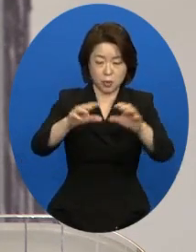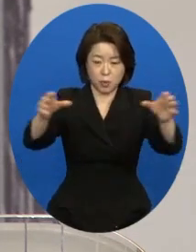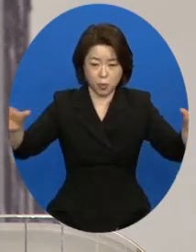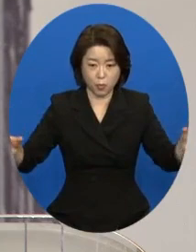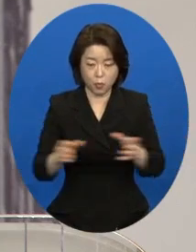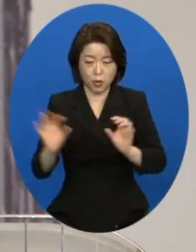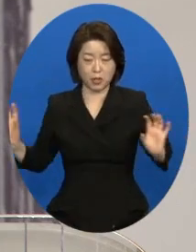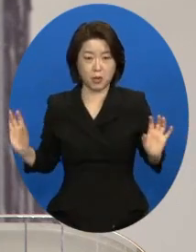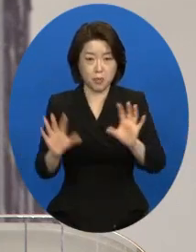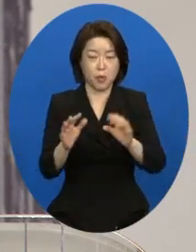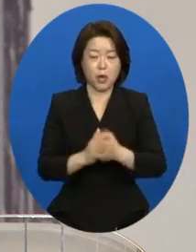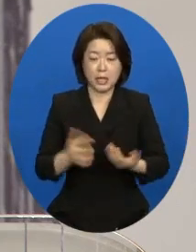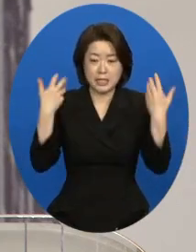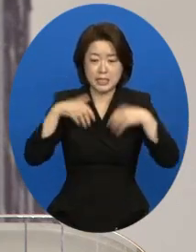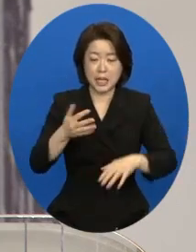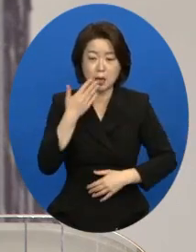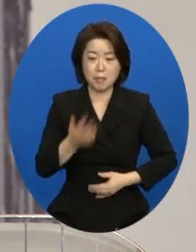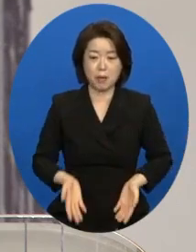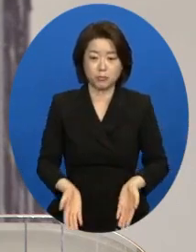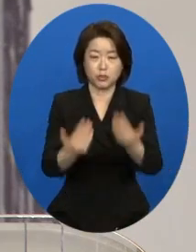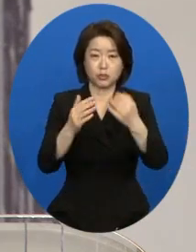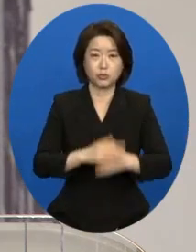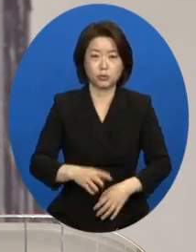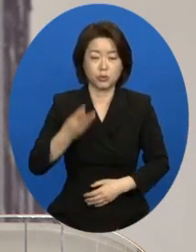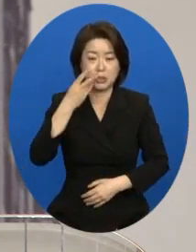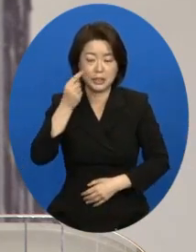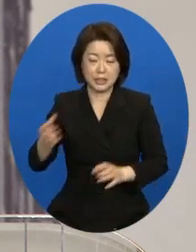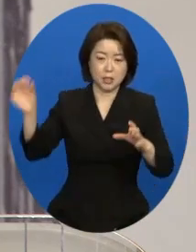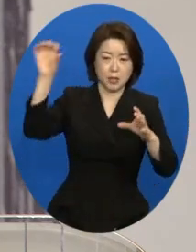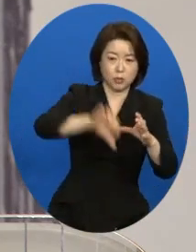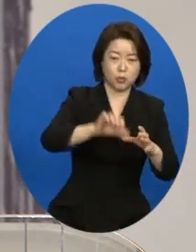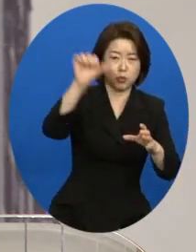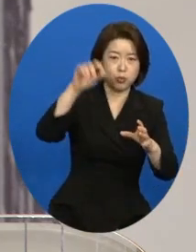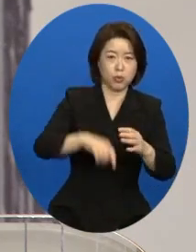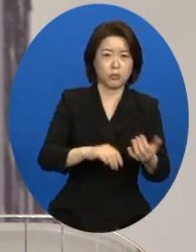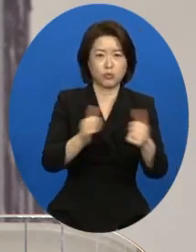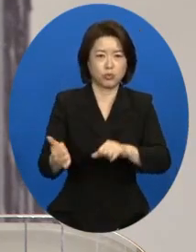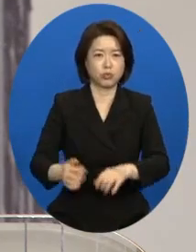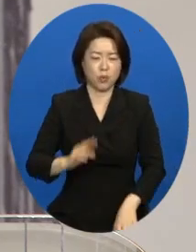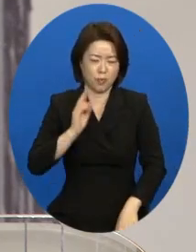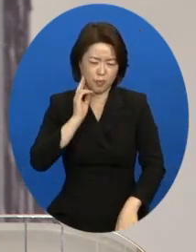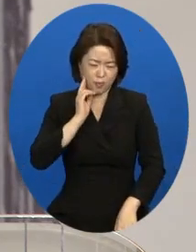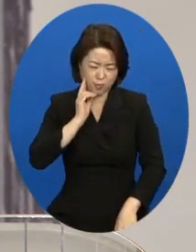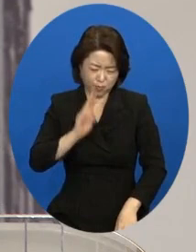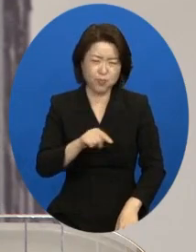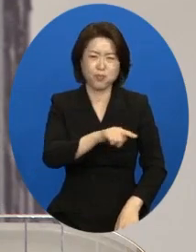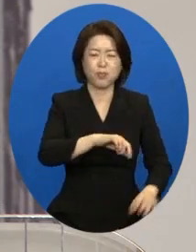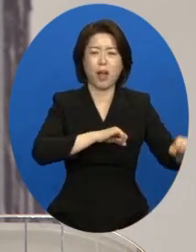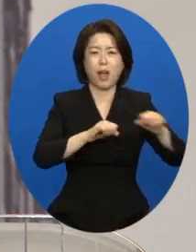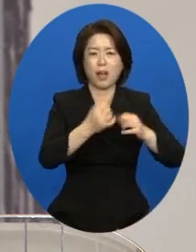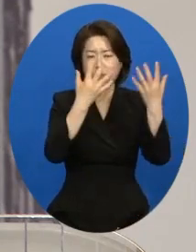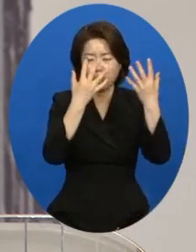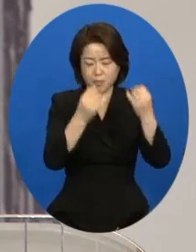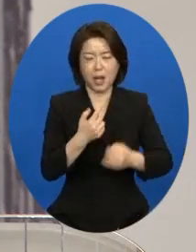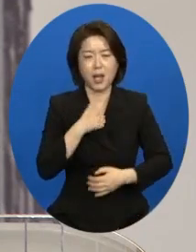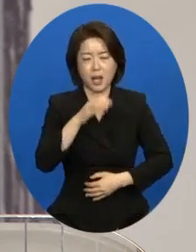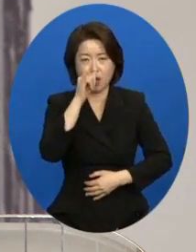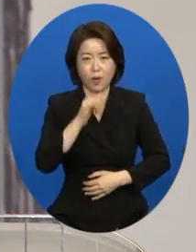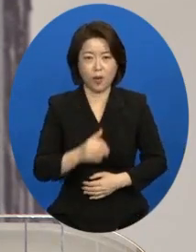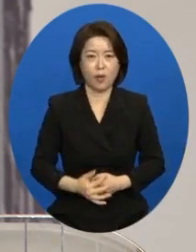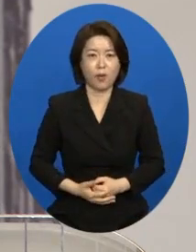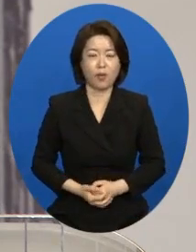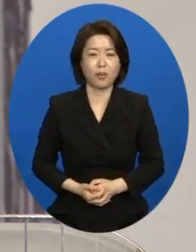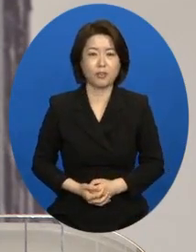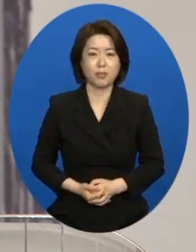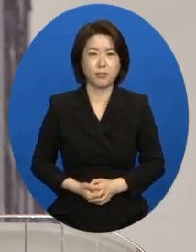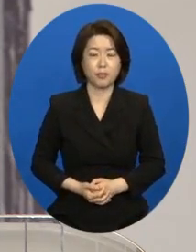몰아넣고 사자 밥으로 만들고 기름에 넣어서 튀겨서 죽이기도 하고 아주 끔찍한 짓을 많이 했죠.